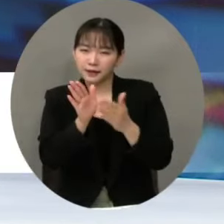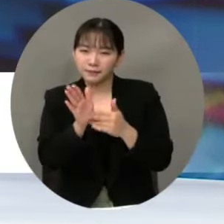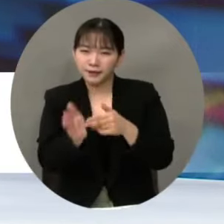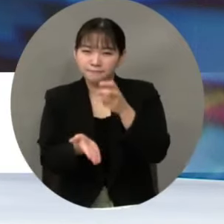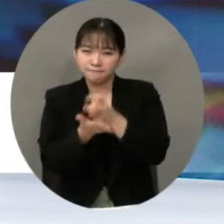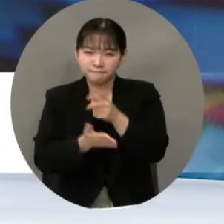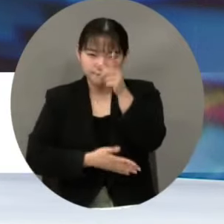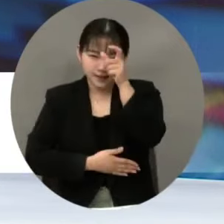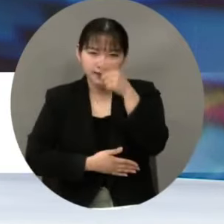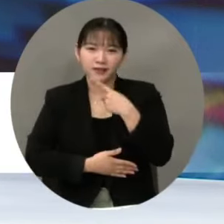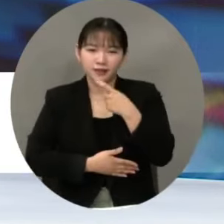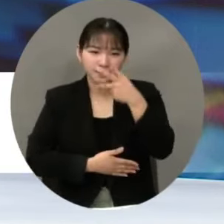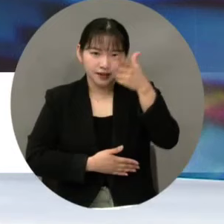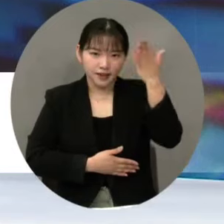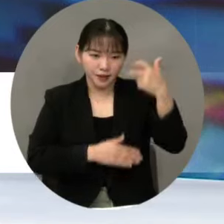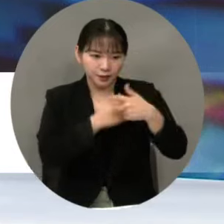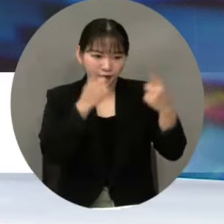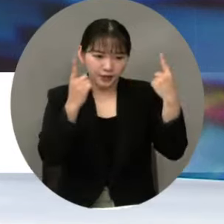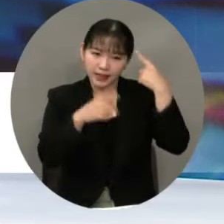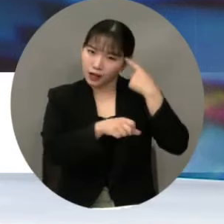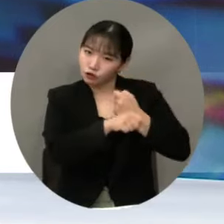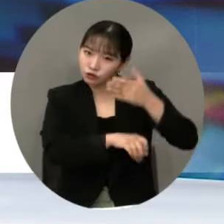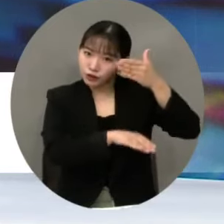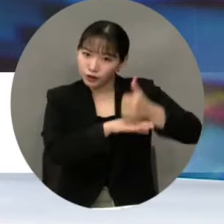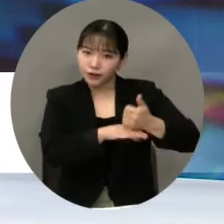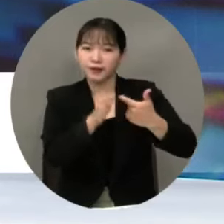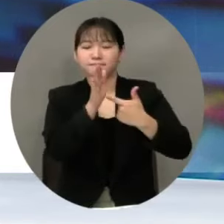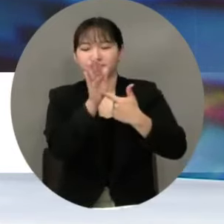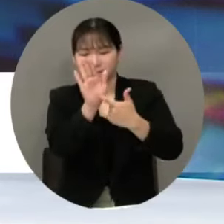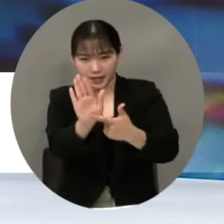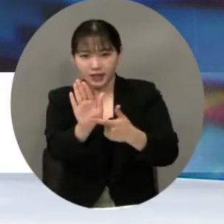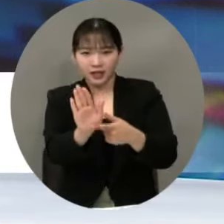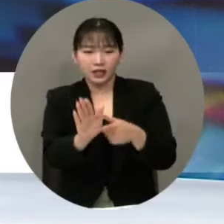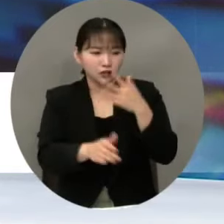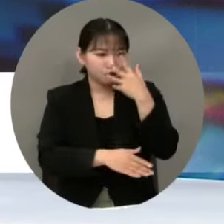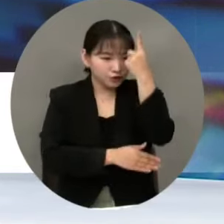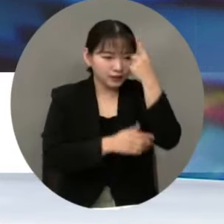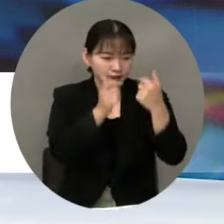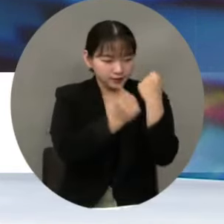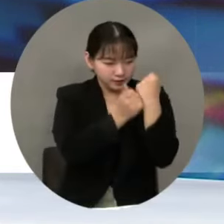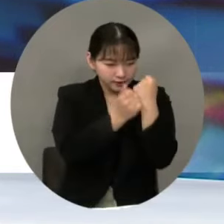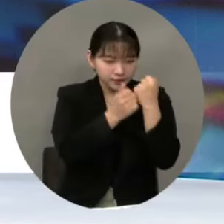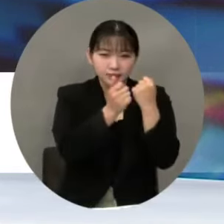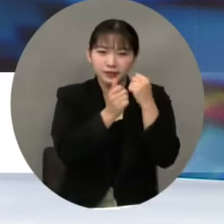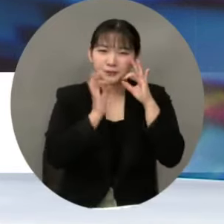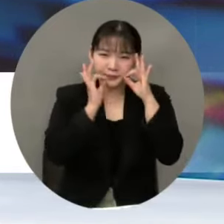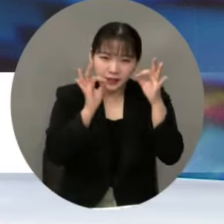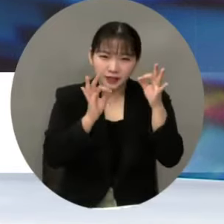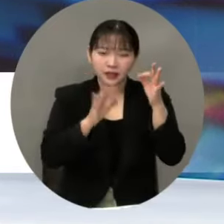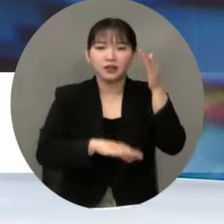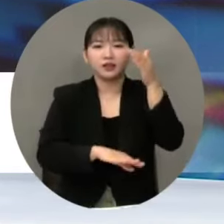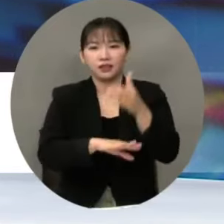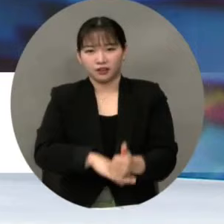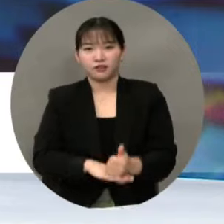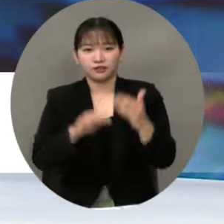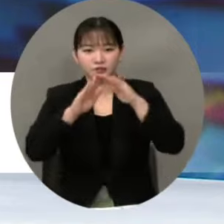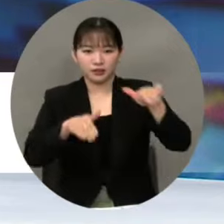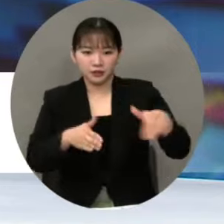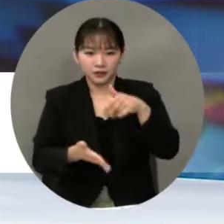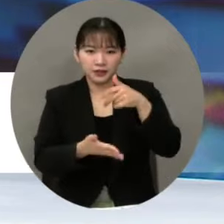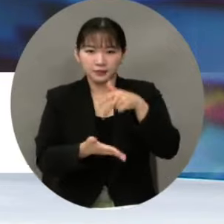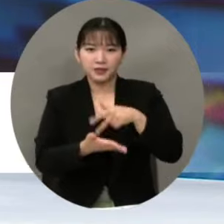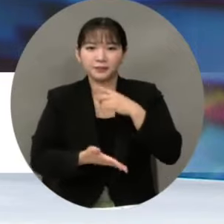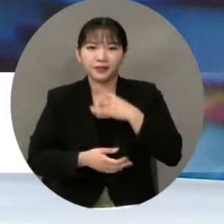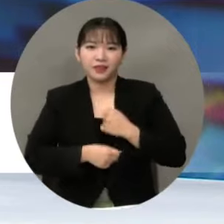방침을 고수했던 과거 의대 용역 결과까지 공개하며 순천권 설득에 나섰지만 결과적으로 전라남도